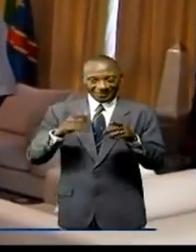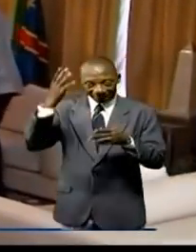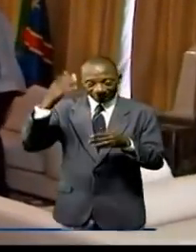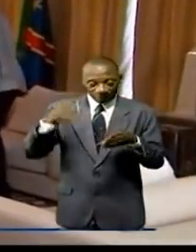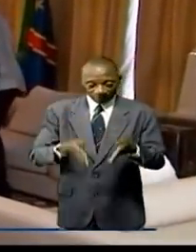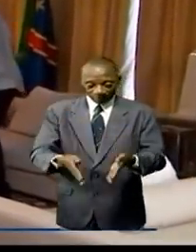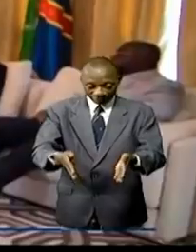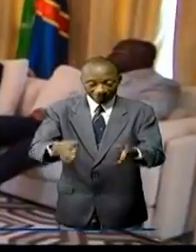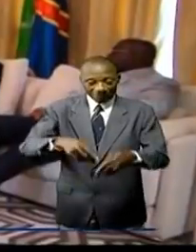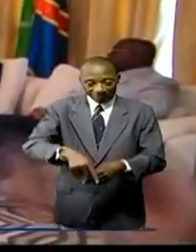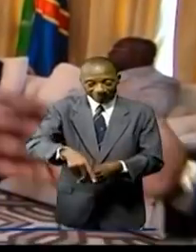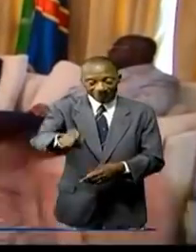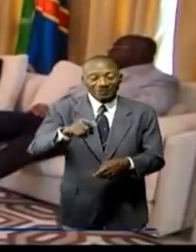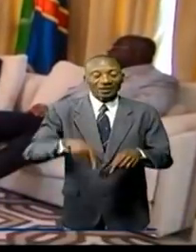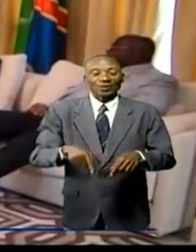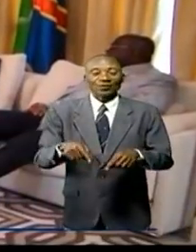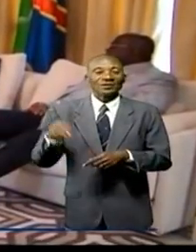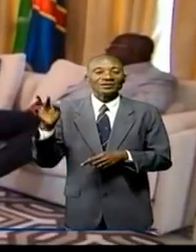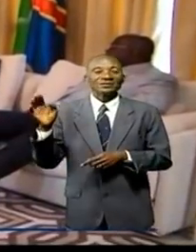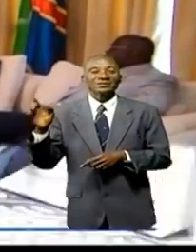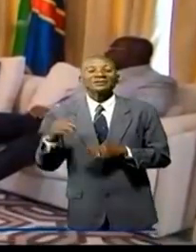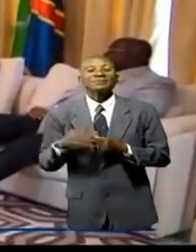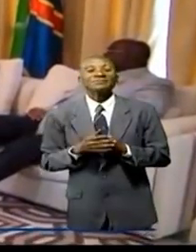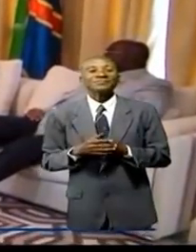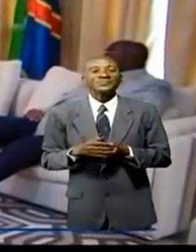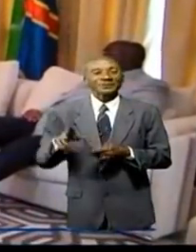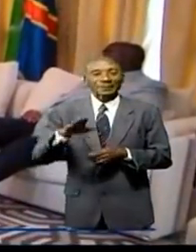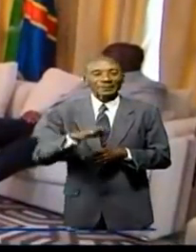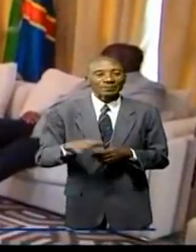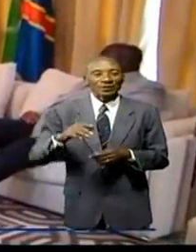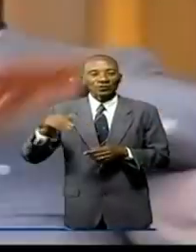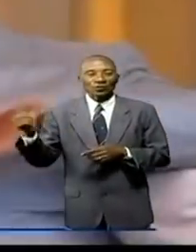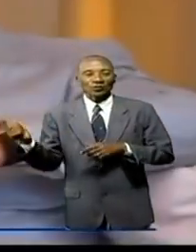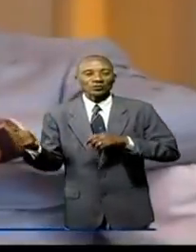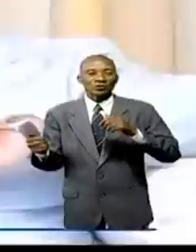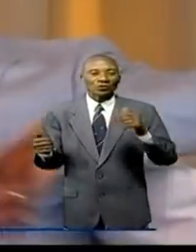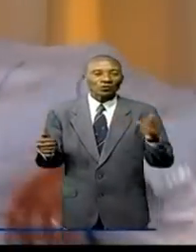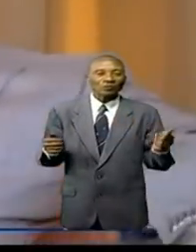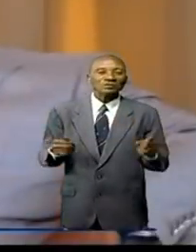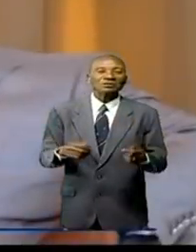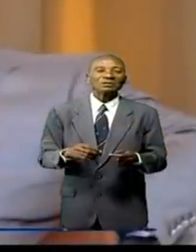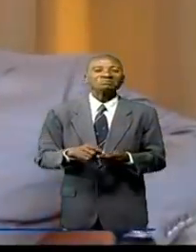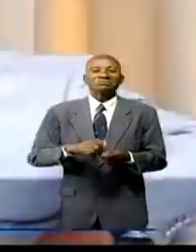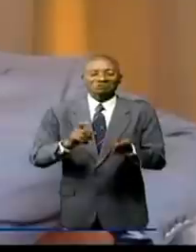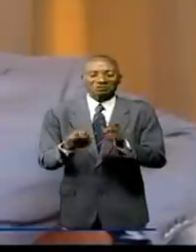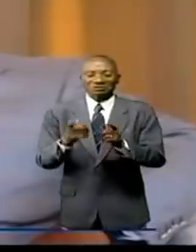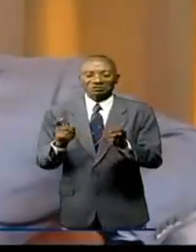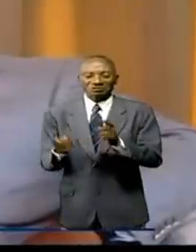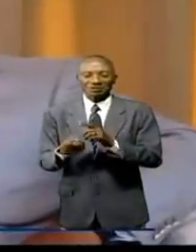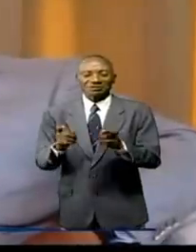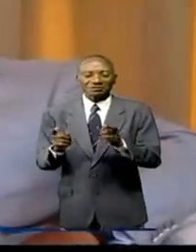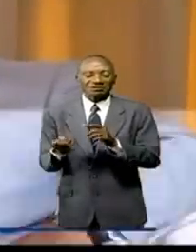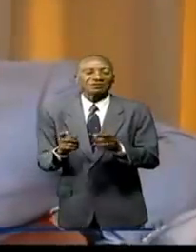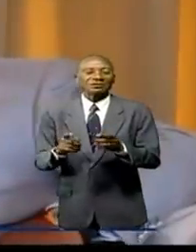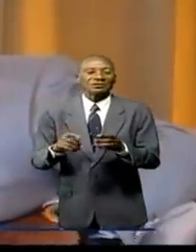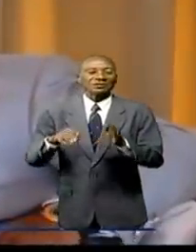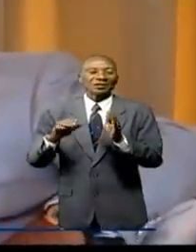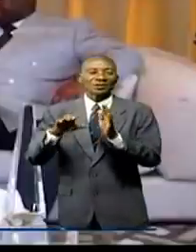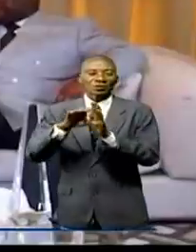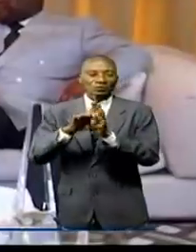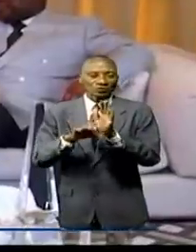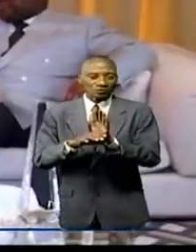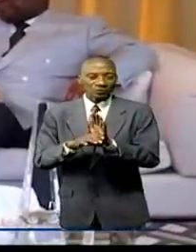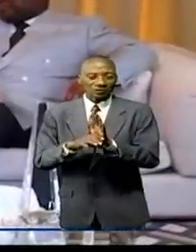qui s'opèrent dans quelques pays du continent avec des changements anticonstitutionnels, notamment au Mali,